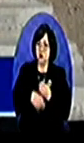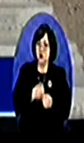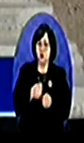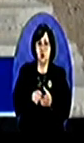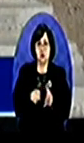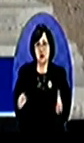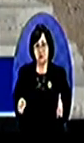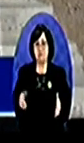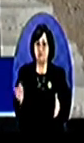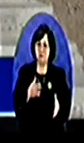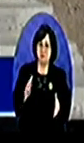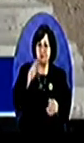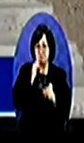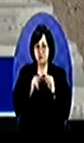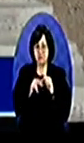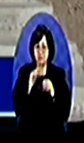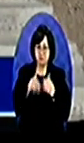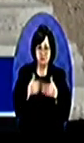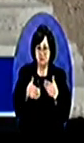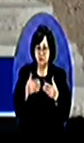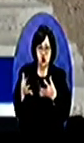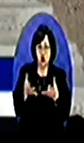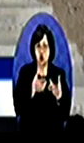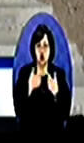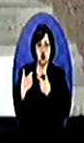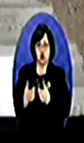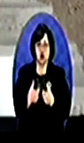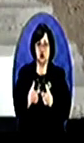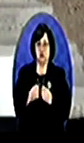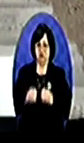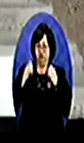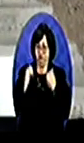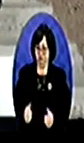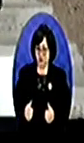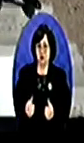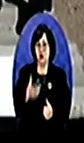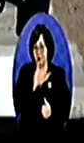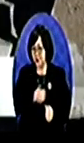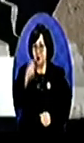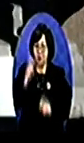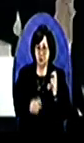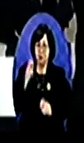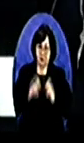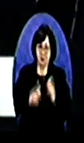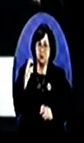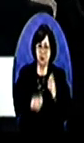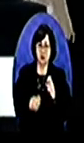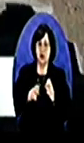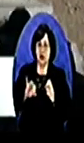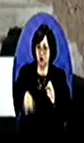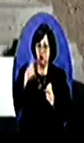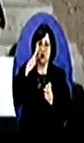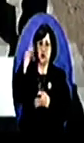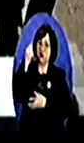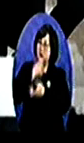тэгээ өнөөдөр бол жил ахсын хугацаанд нэр тохируулгын хийж дуусаад анхныхаа бүтээгдэхүүнийг гаргаад цаашаа экспорт нь гаргах олон улсын тохирлоо авах зэрэг